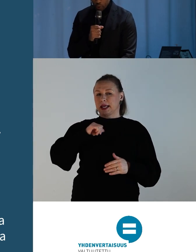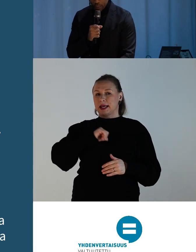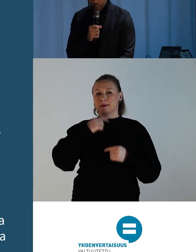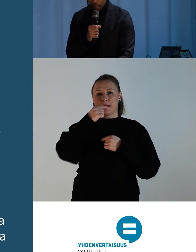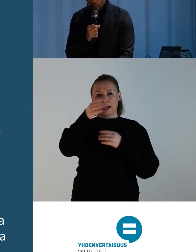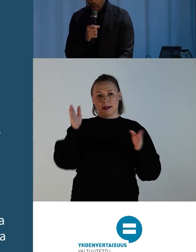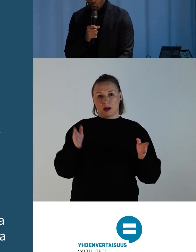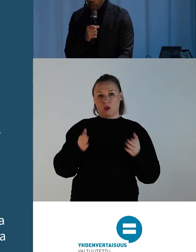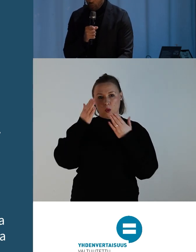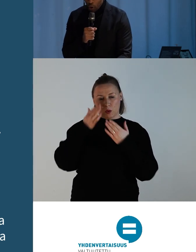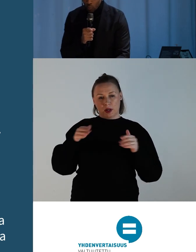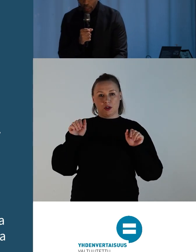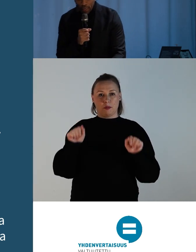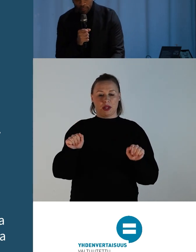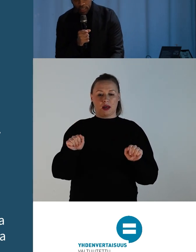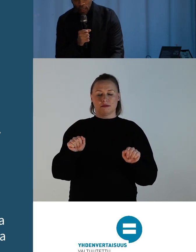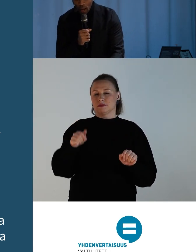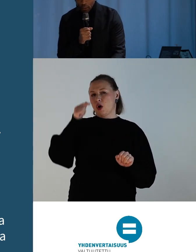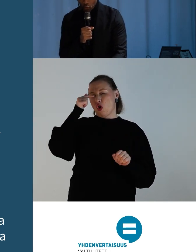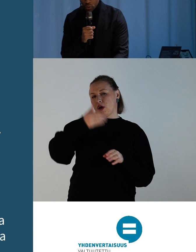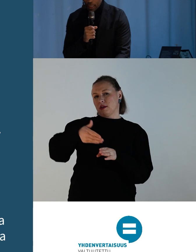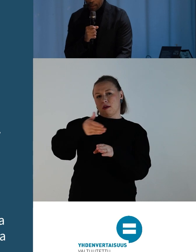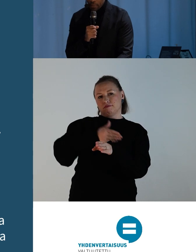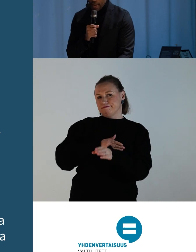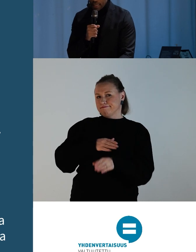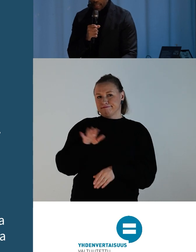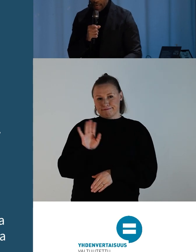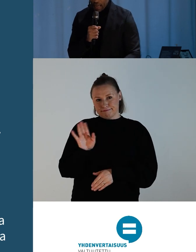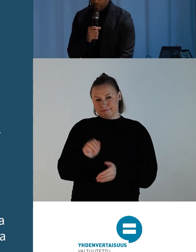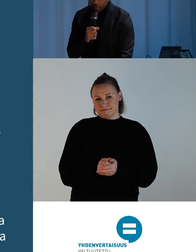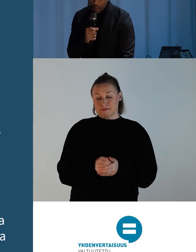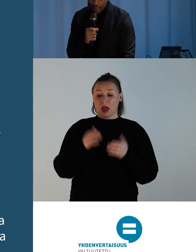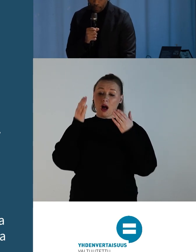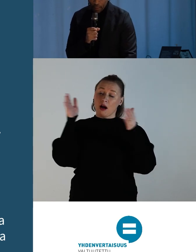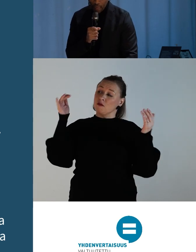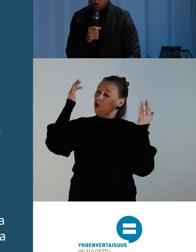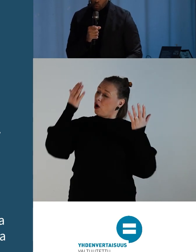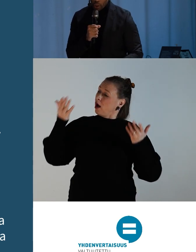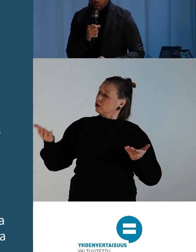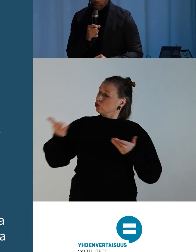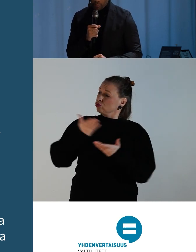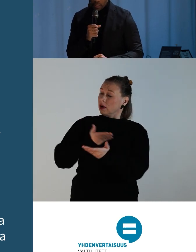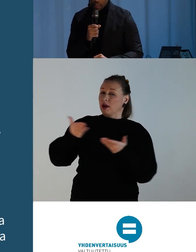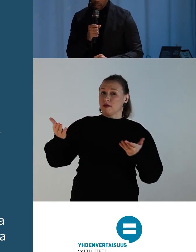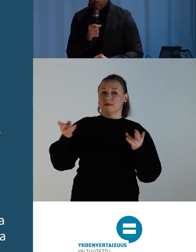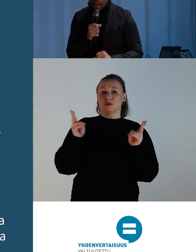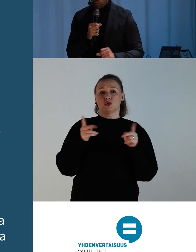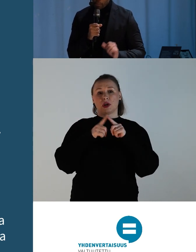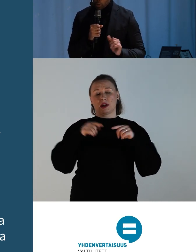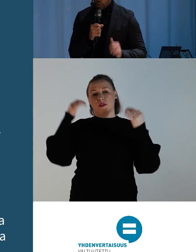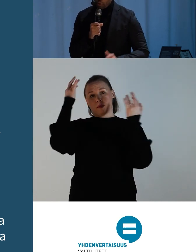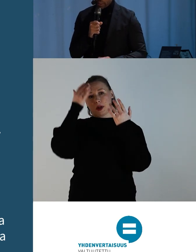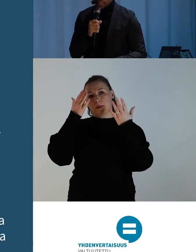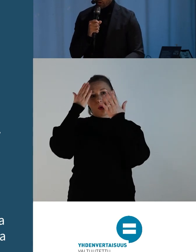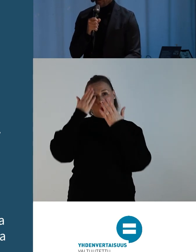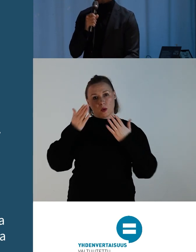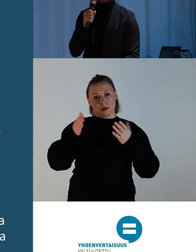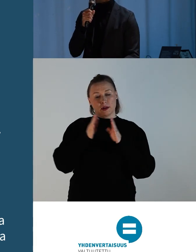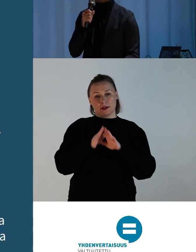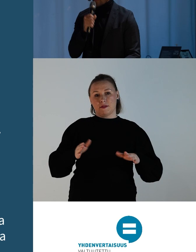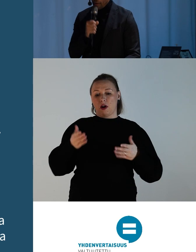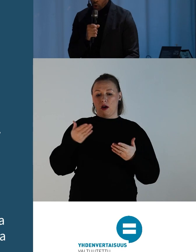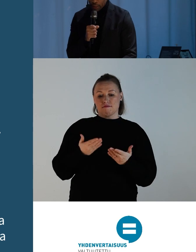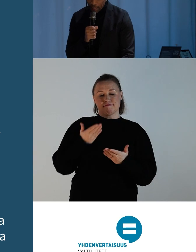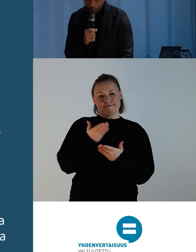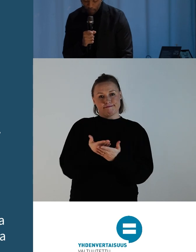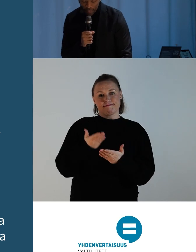oletuksia muista. Ole avoin muiden ihmisten ajatuksille ja esitä eriävät mielipiteet kunnioittavasti. Näin voimme luoda yhdessä